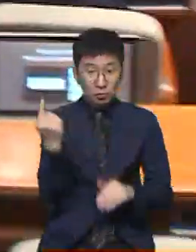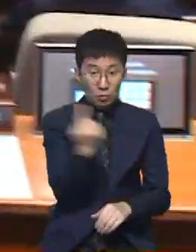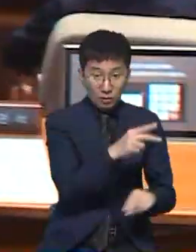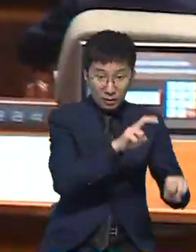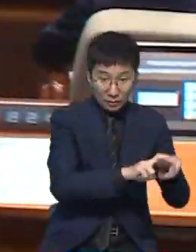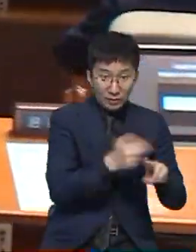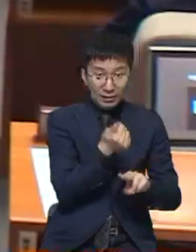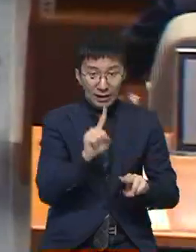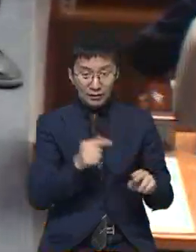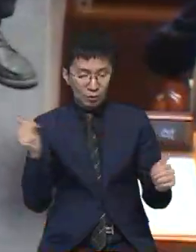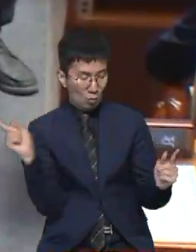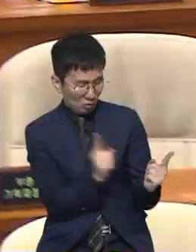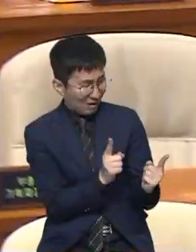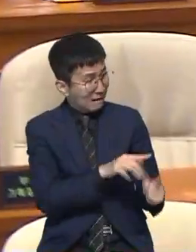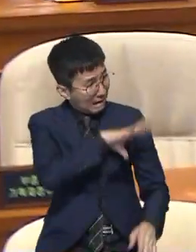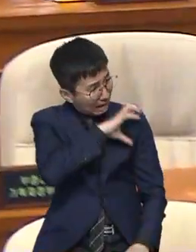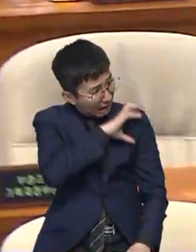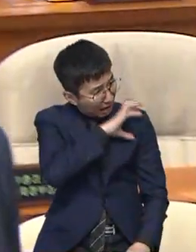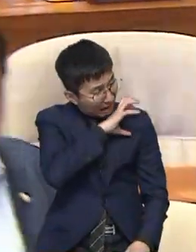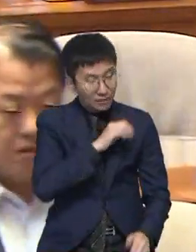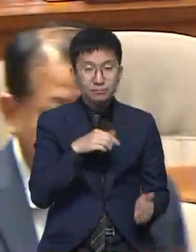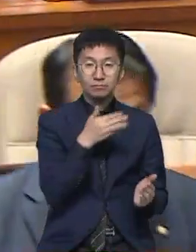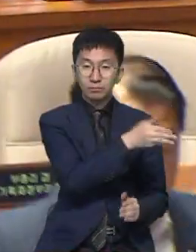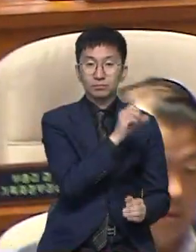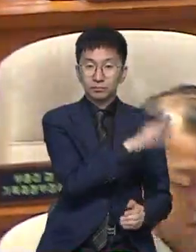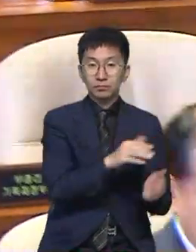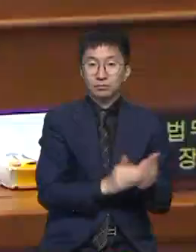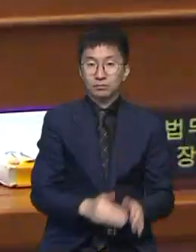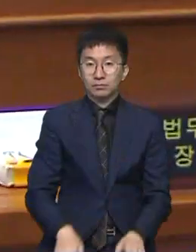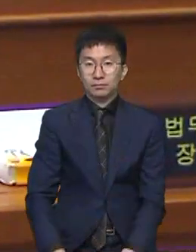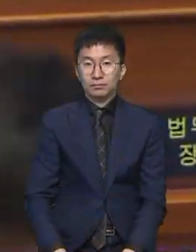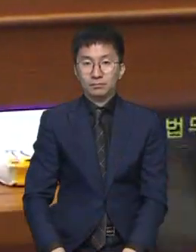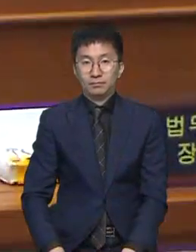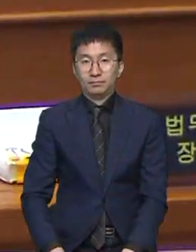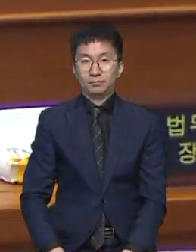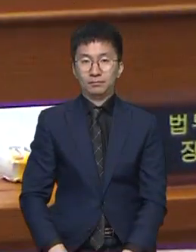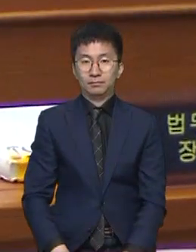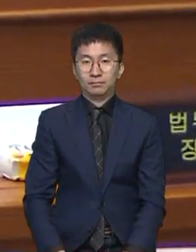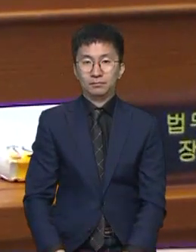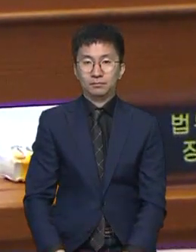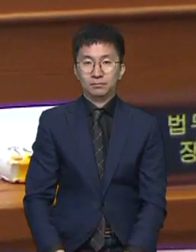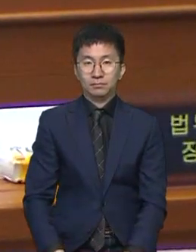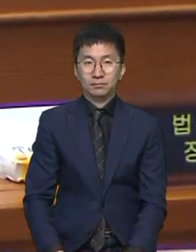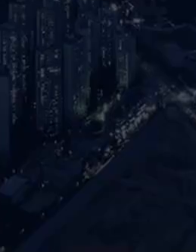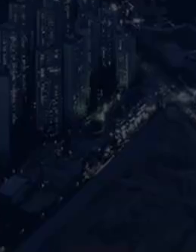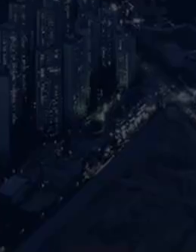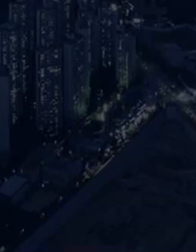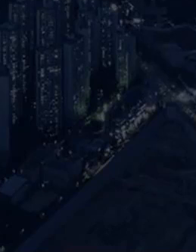한 장관을 찾아가 항의하기도 했습니다. SBS 윤나라입니다.